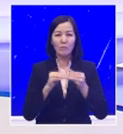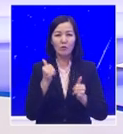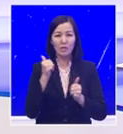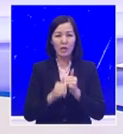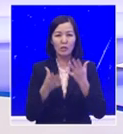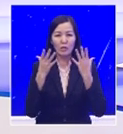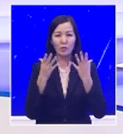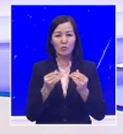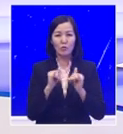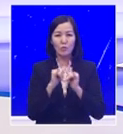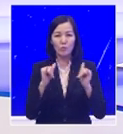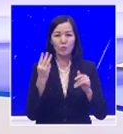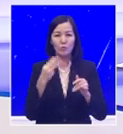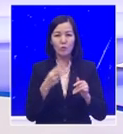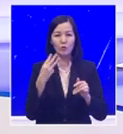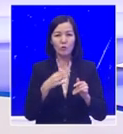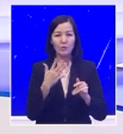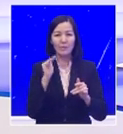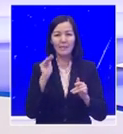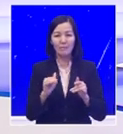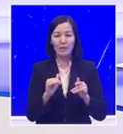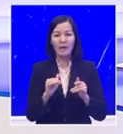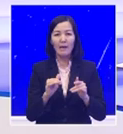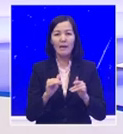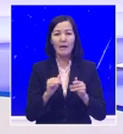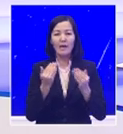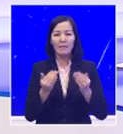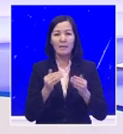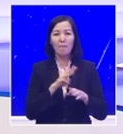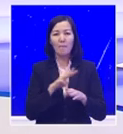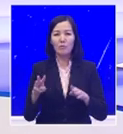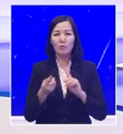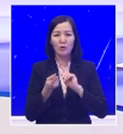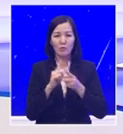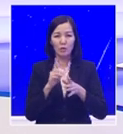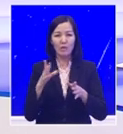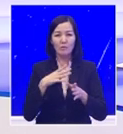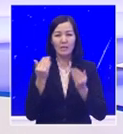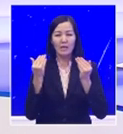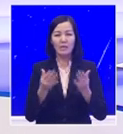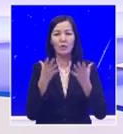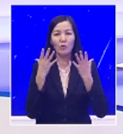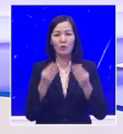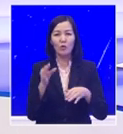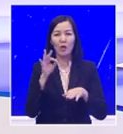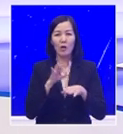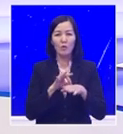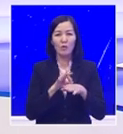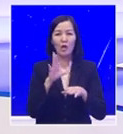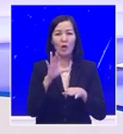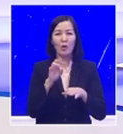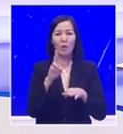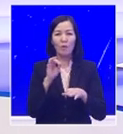сайын өсім 30-35 мыңнан асып тұр. Мәліметтер тіпті минут сайын өзгеріп жатыр. Қазір күні